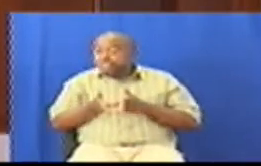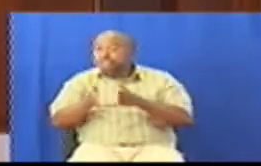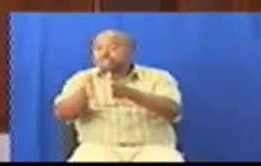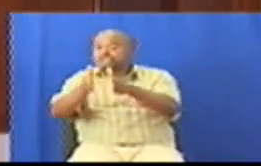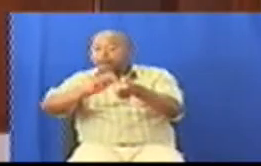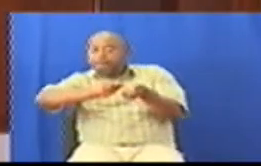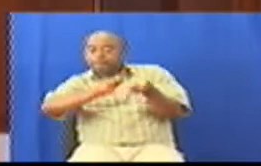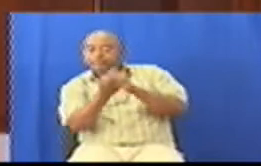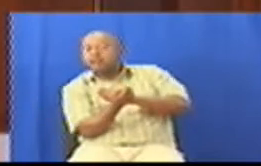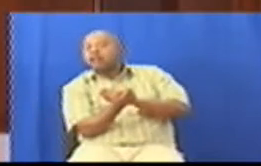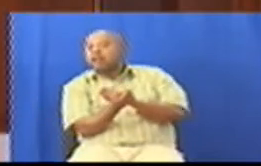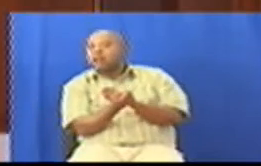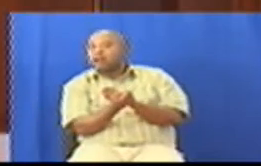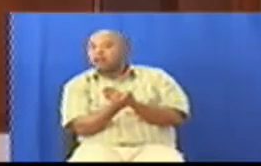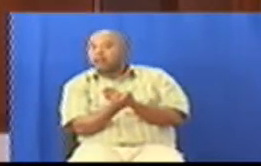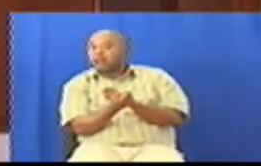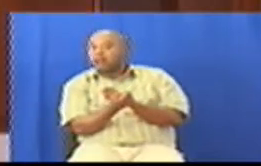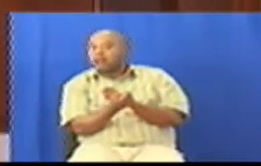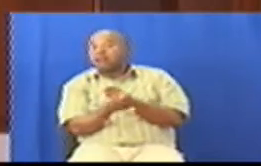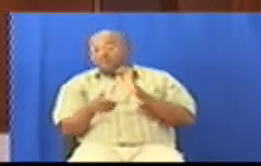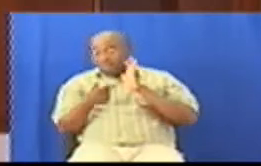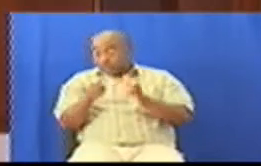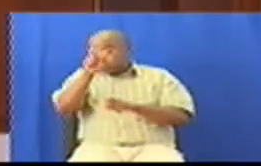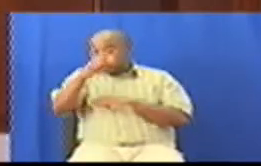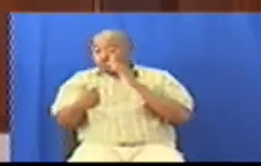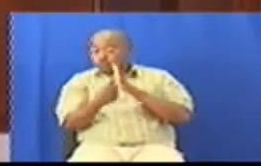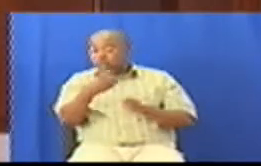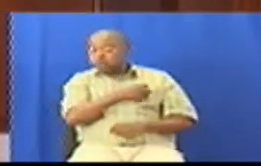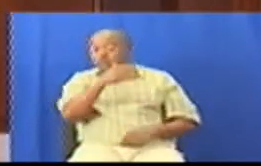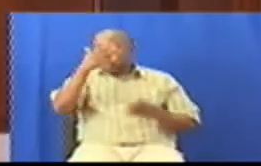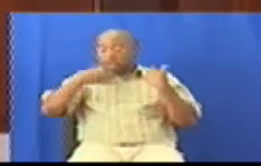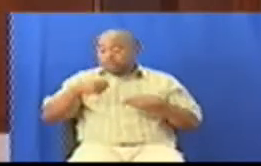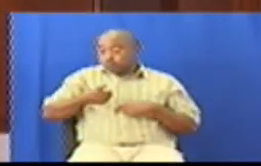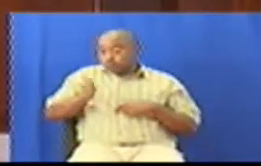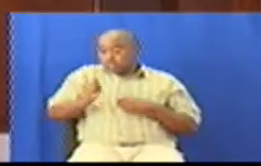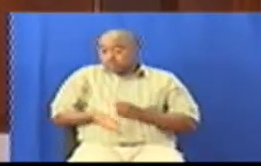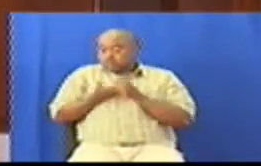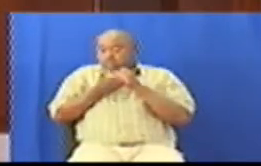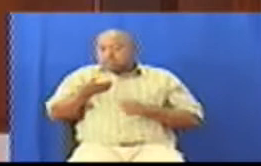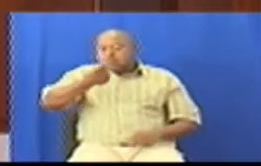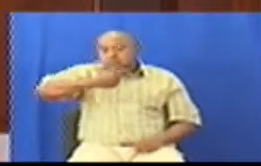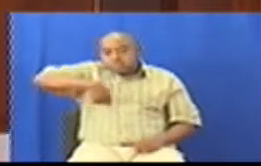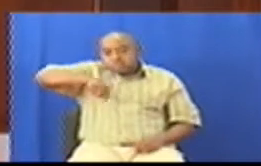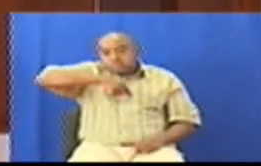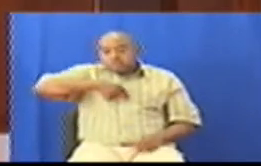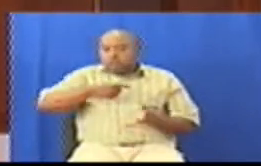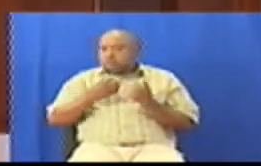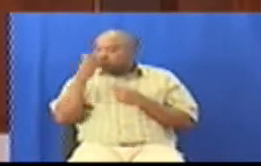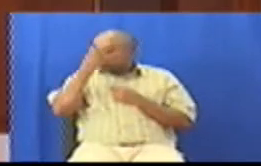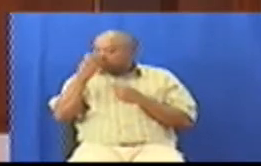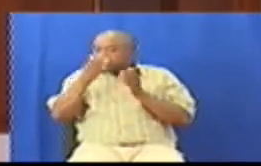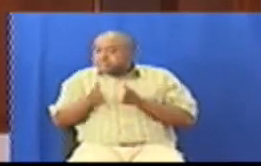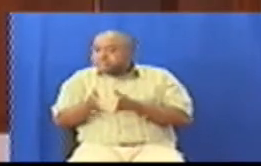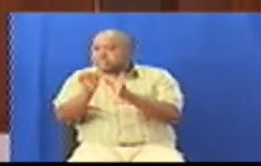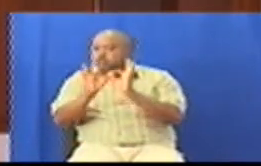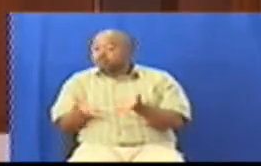mbadala, wenzetu wa Wizara ya Afya naweza kutusaidia, ili tutafute namna nzuri zaidi ya